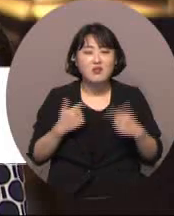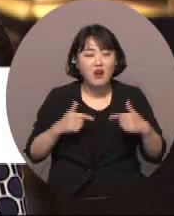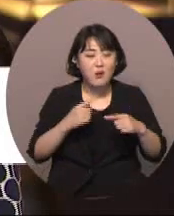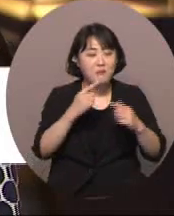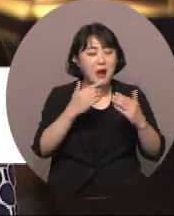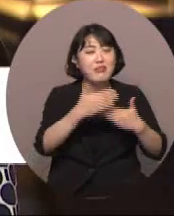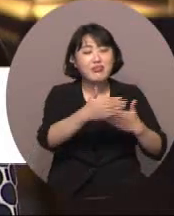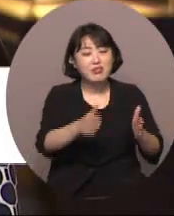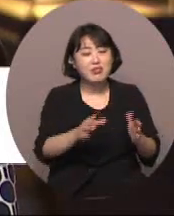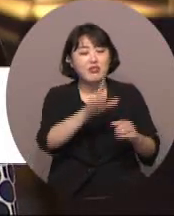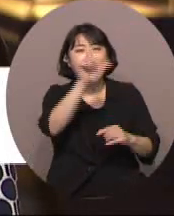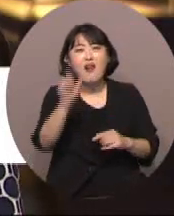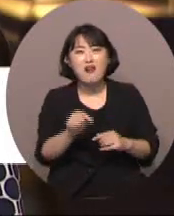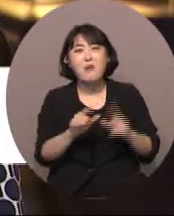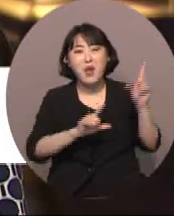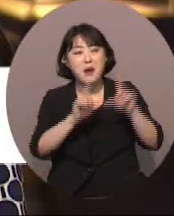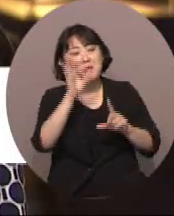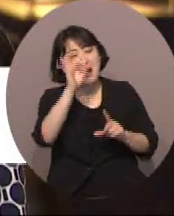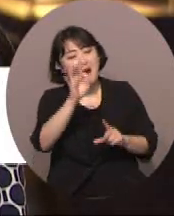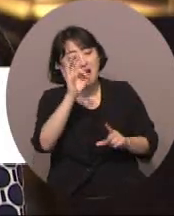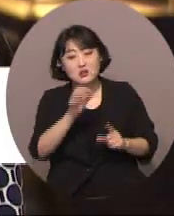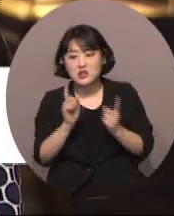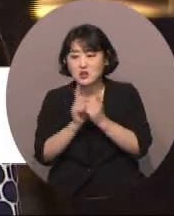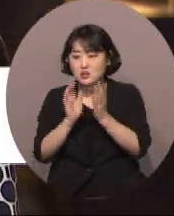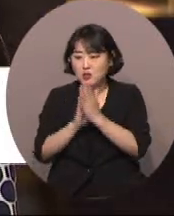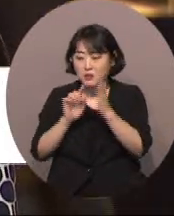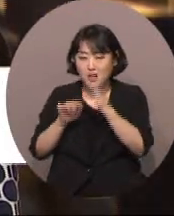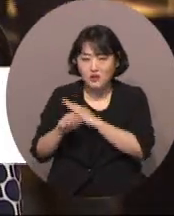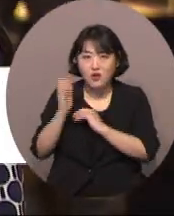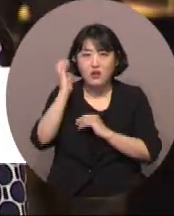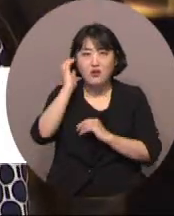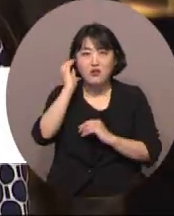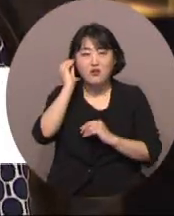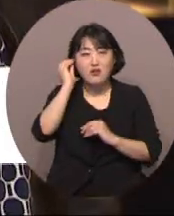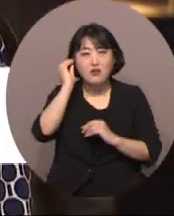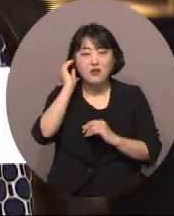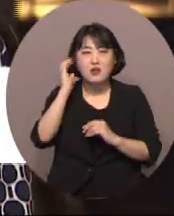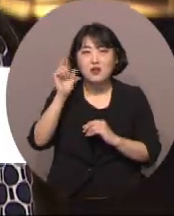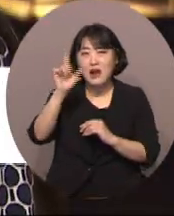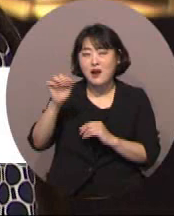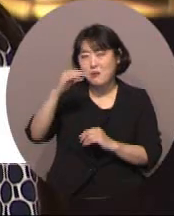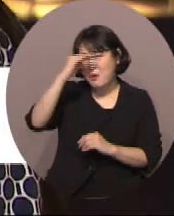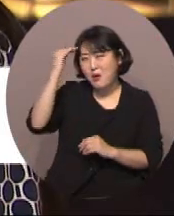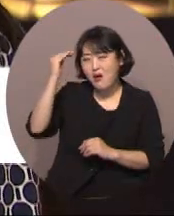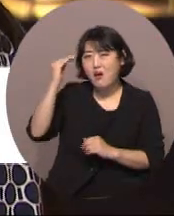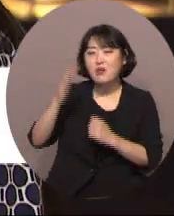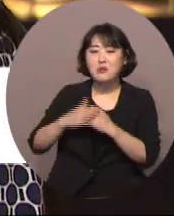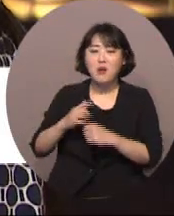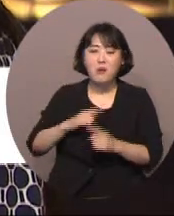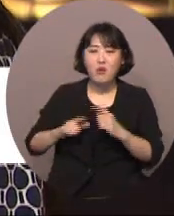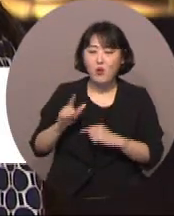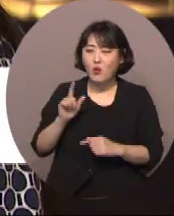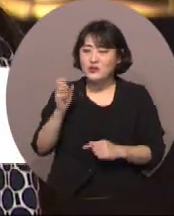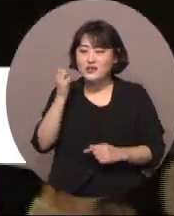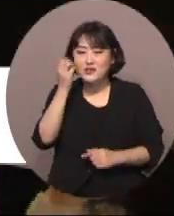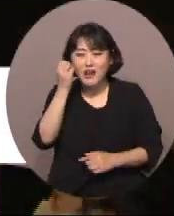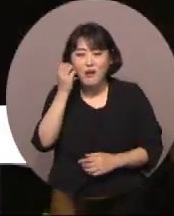달인데 이렇게 와서 달을 관측해보니까 뭔가 좀 더